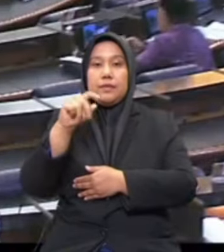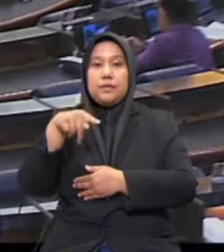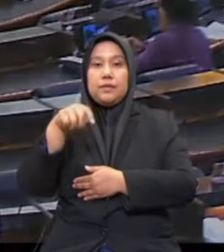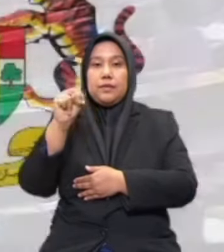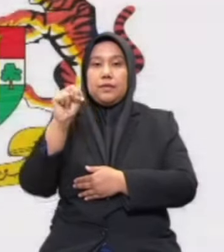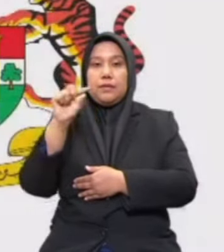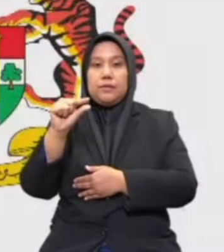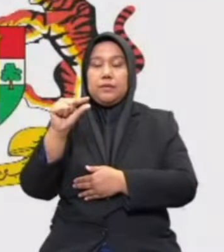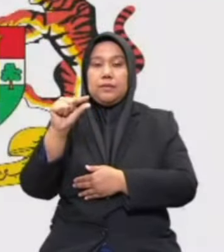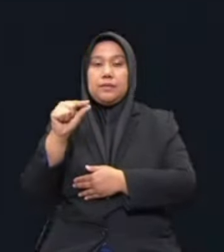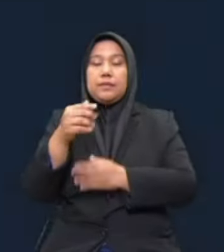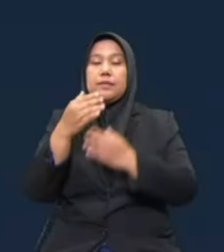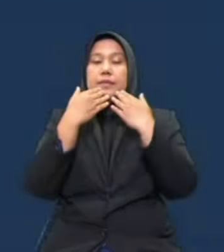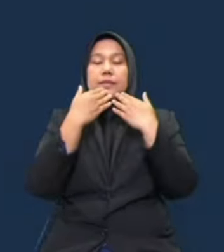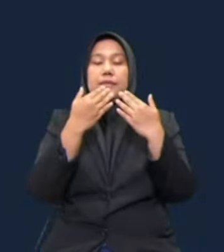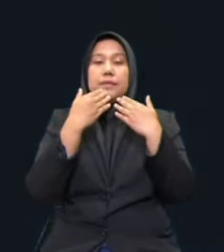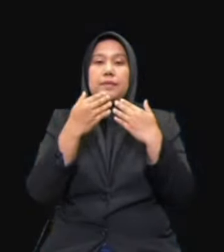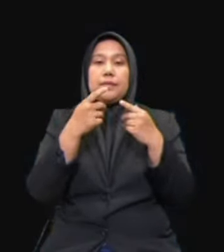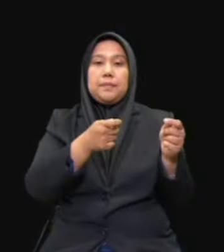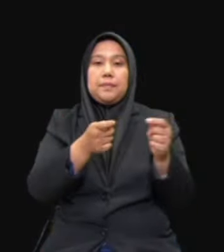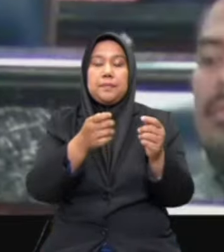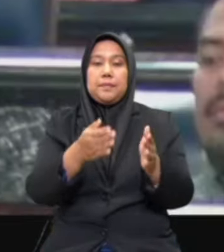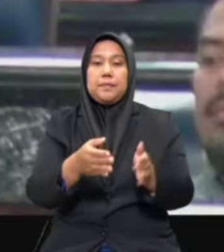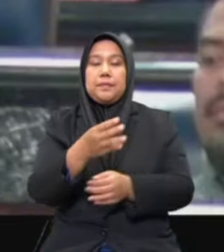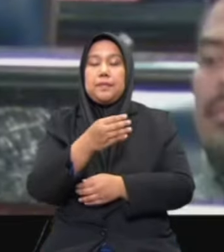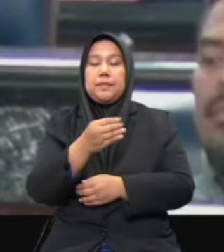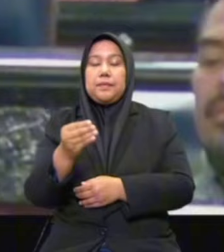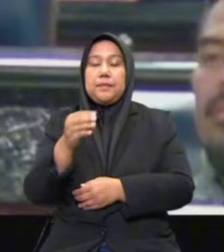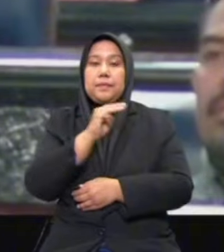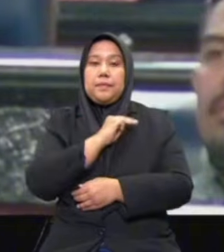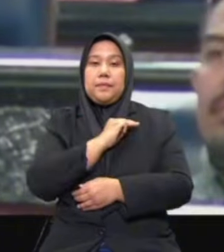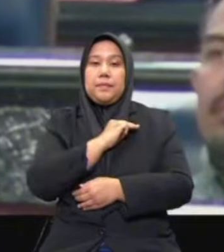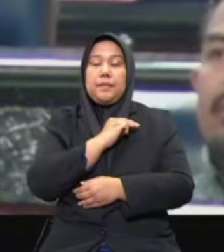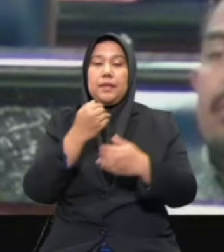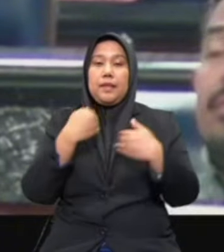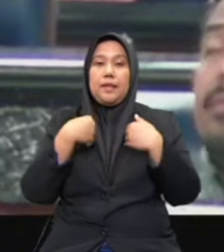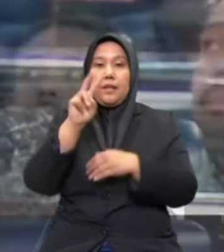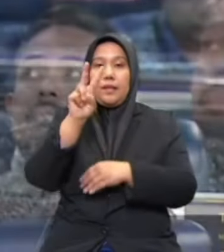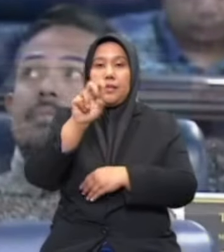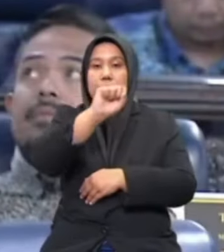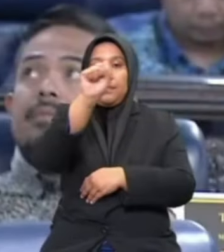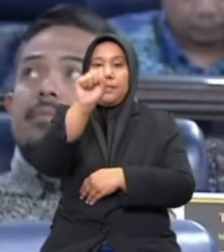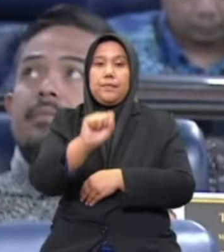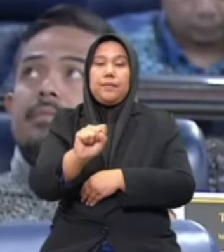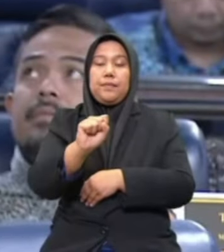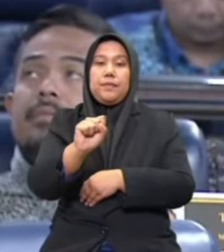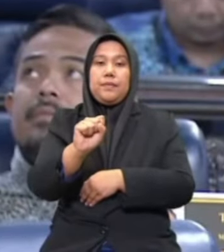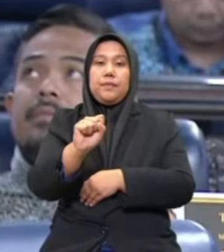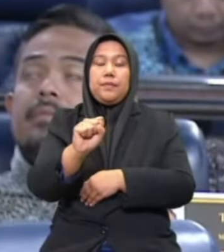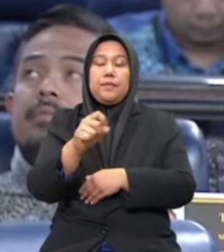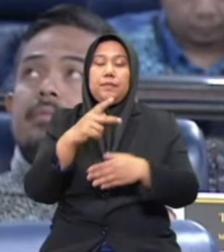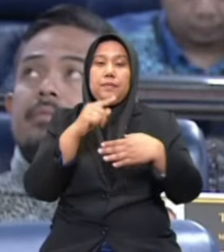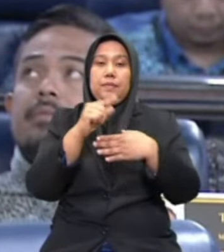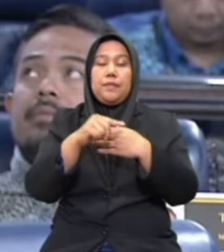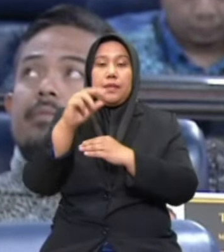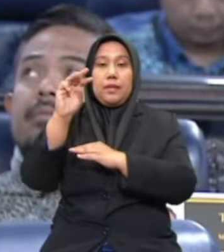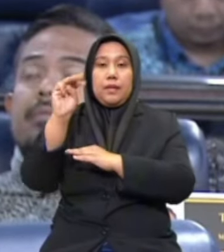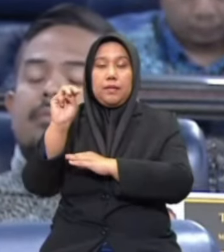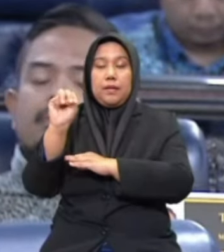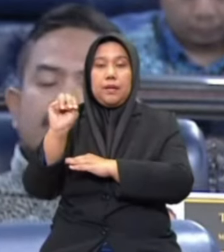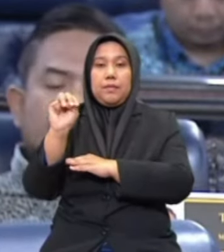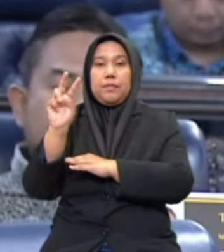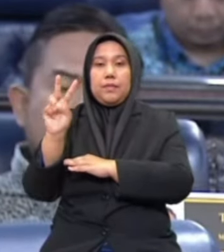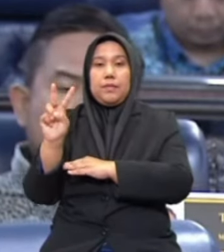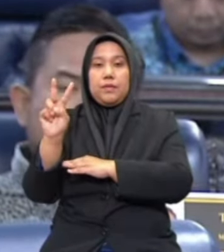kasih kepada Menteri kerana memberikan jawapan tadi saya ada dua soalan berkenaan dengan program mm2 memandangkan mm2h ini